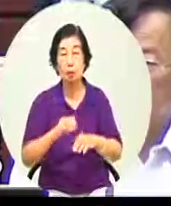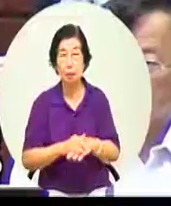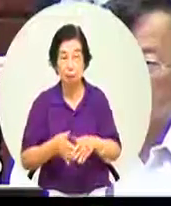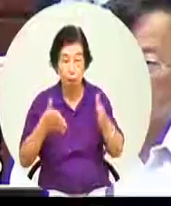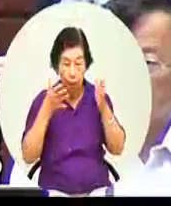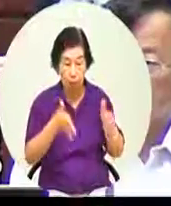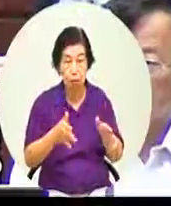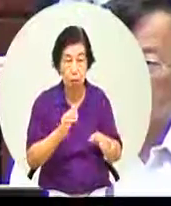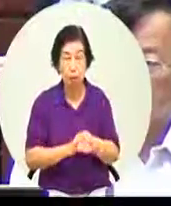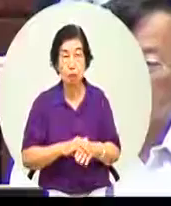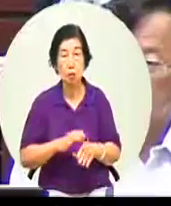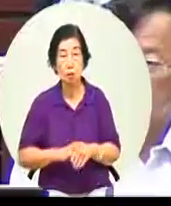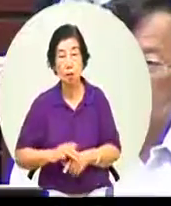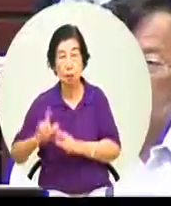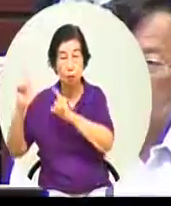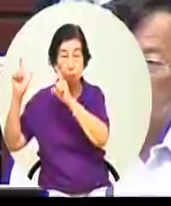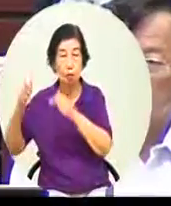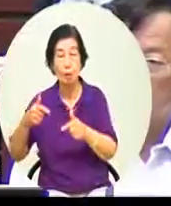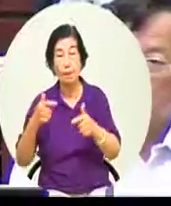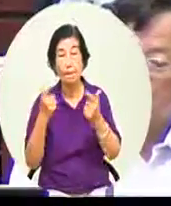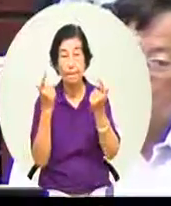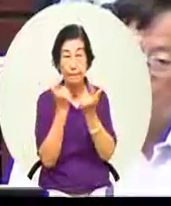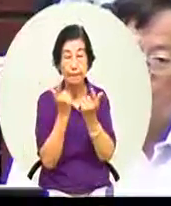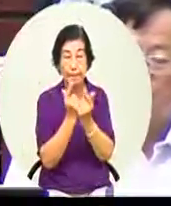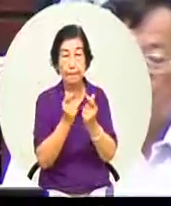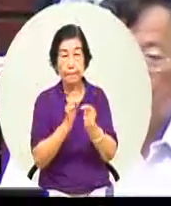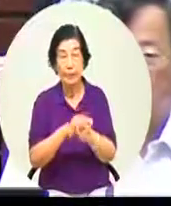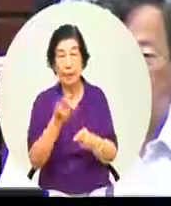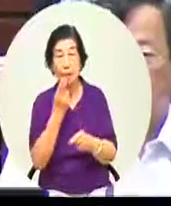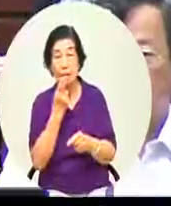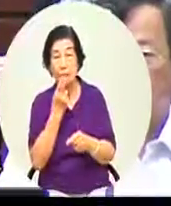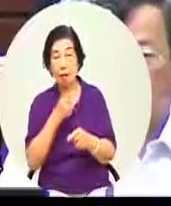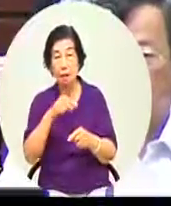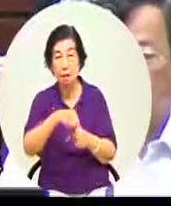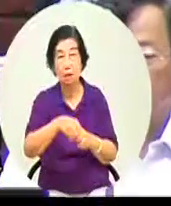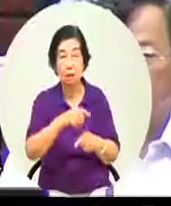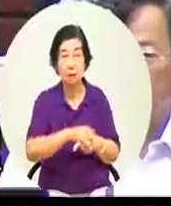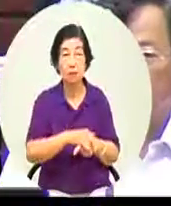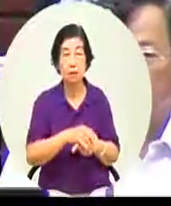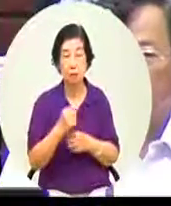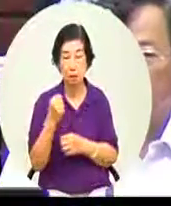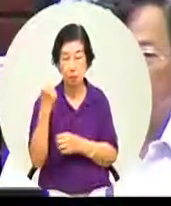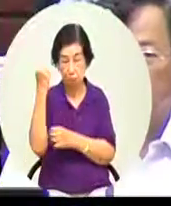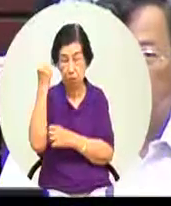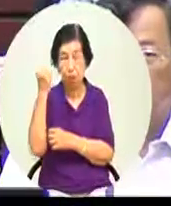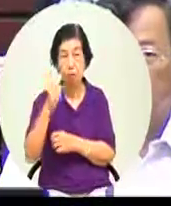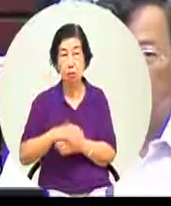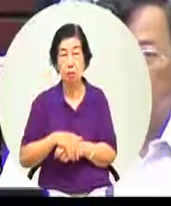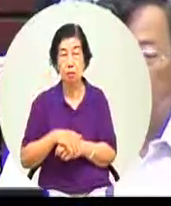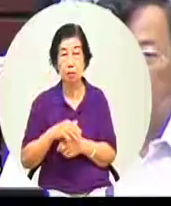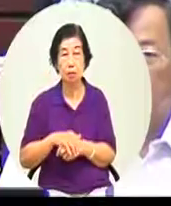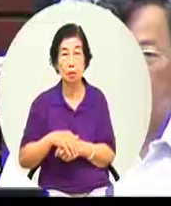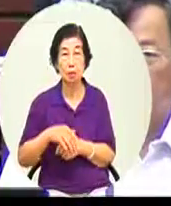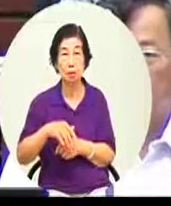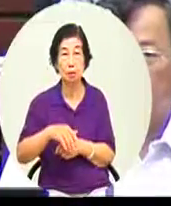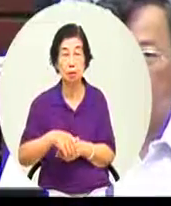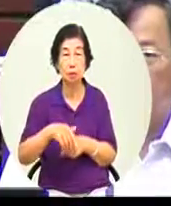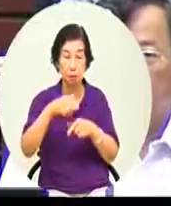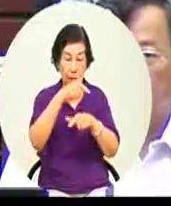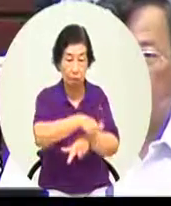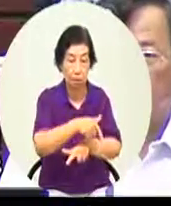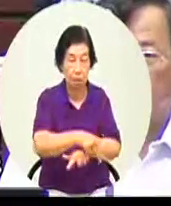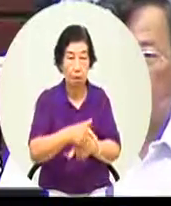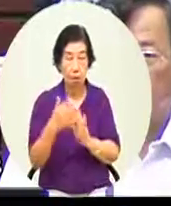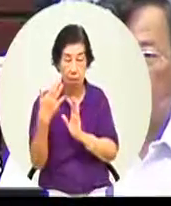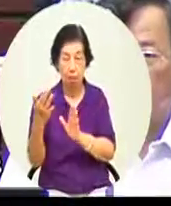部分，就是日韩的客人的这样的一个争取跟维持以外，那我们对于这个南向政策里面对于东南亚国家的这个行